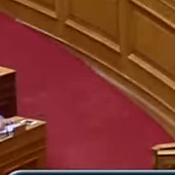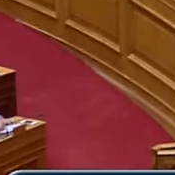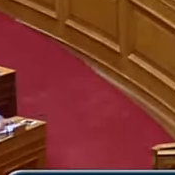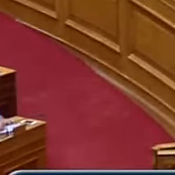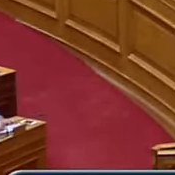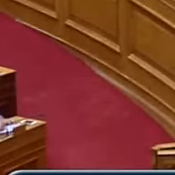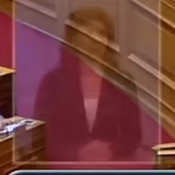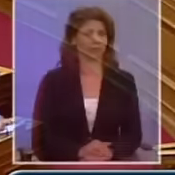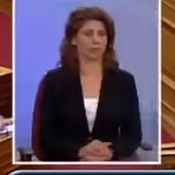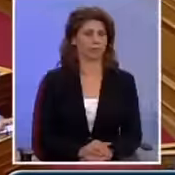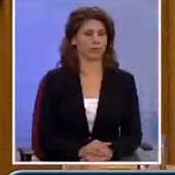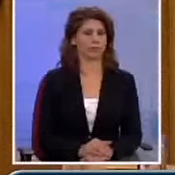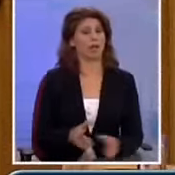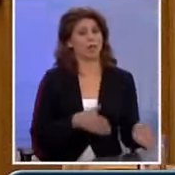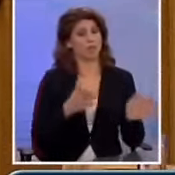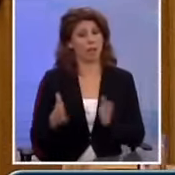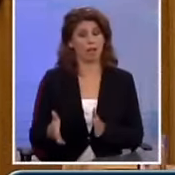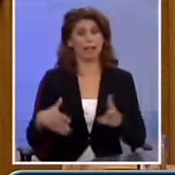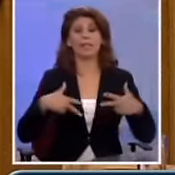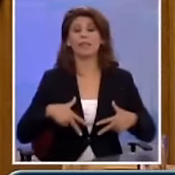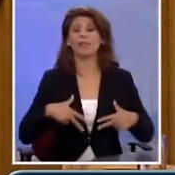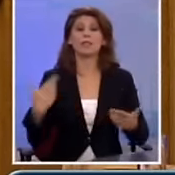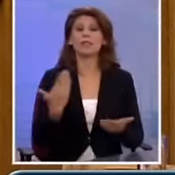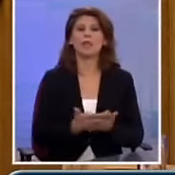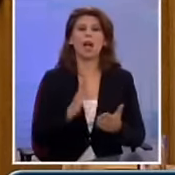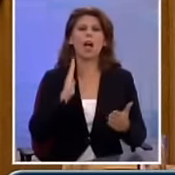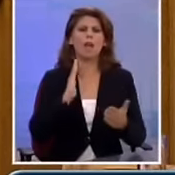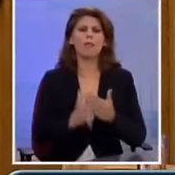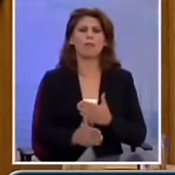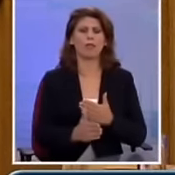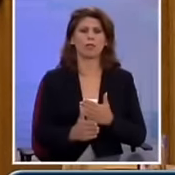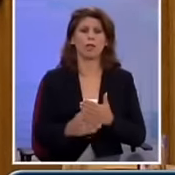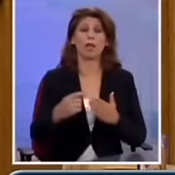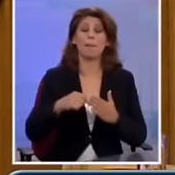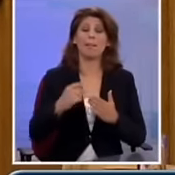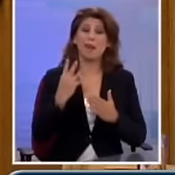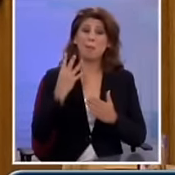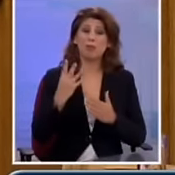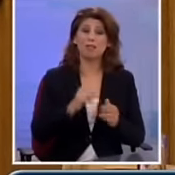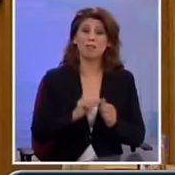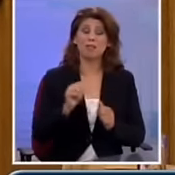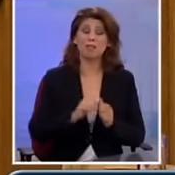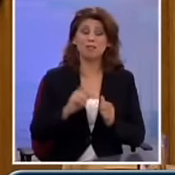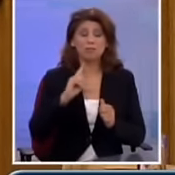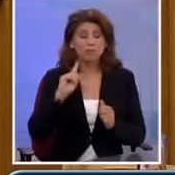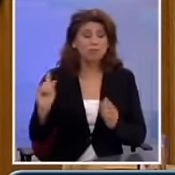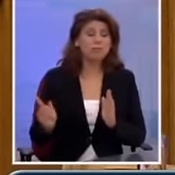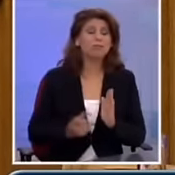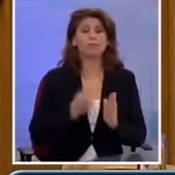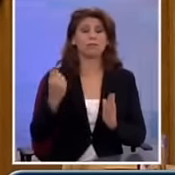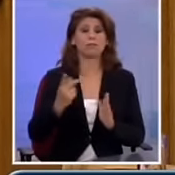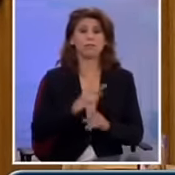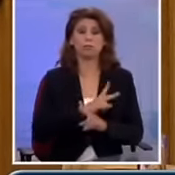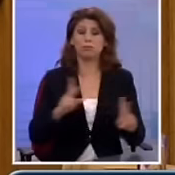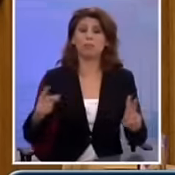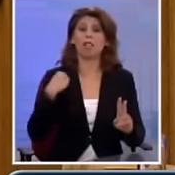Το αντίθετο, η κυβέρνηση ζητάει ευθέως και μετά από τετράμινη πρωτοφανούς, ανοιχτής,